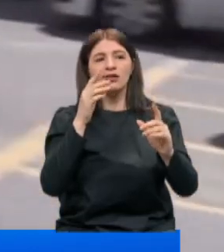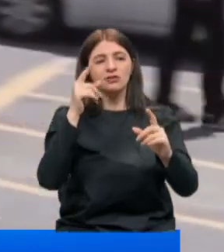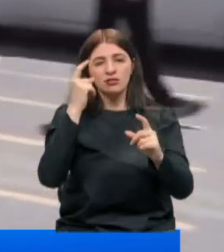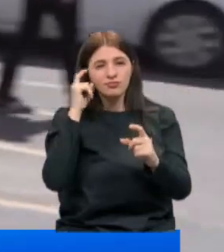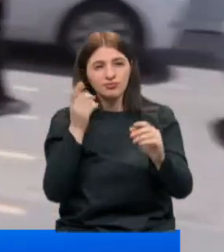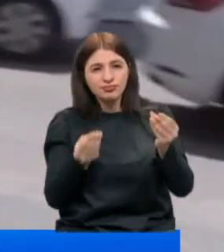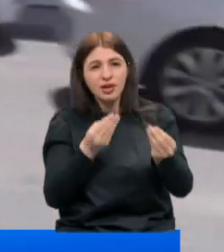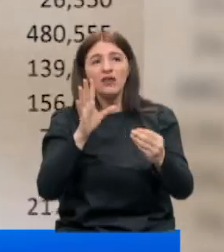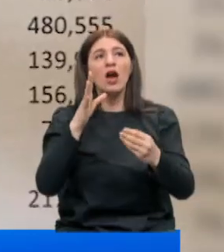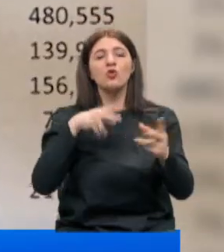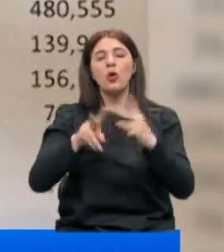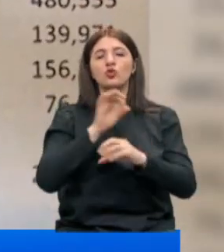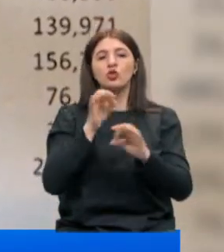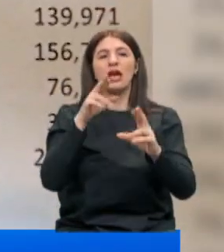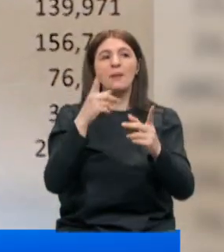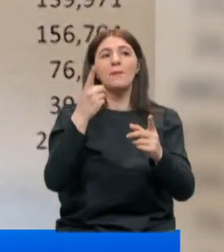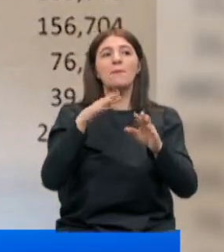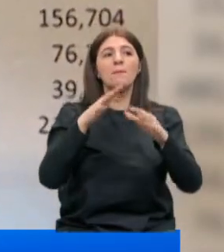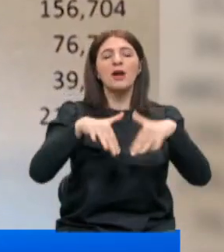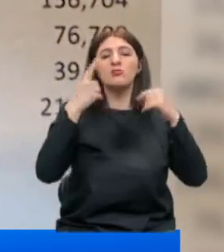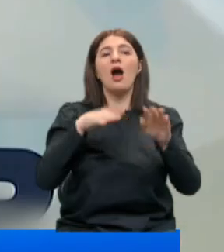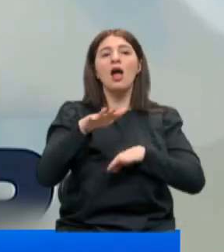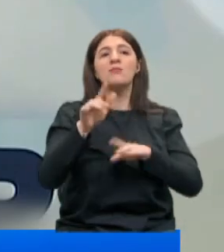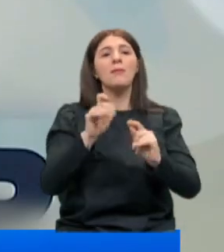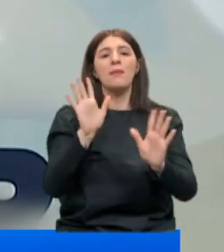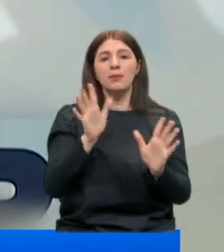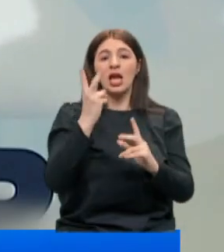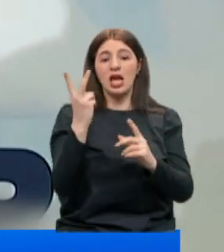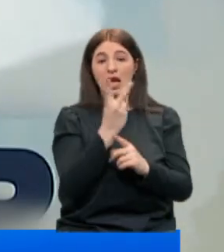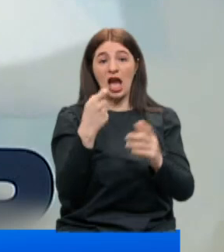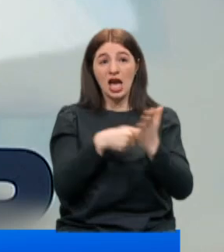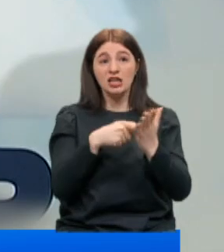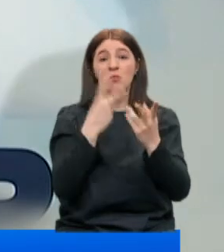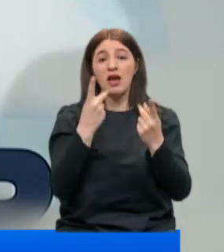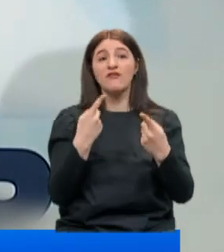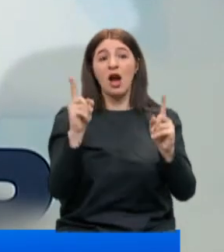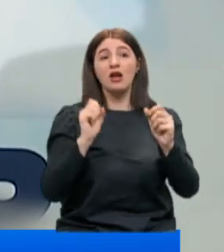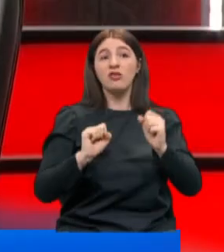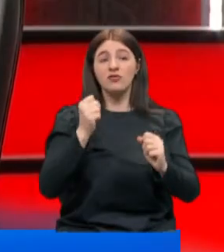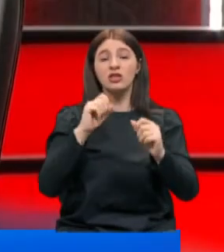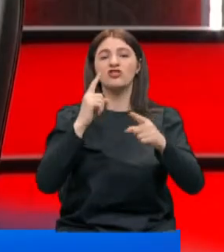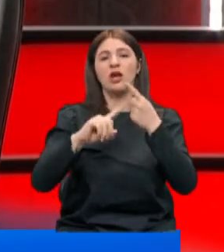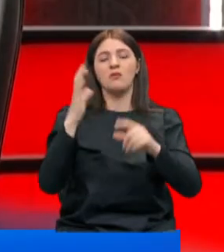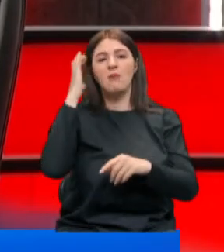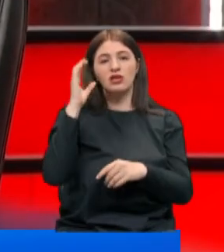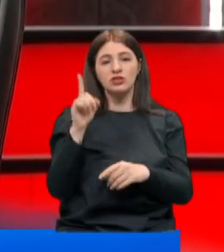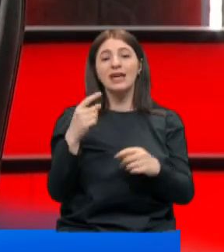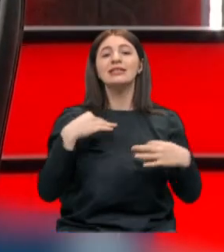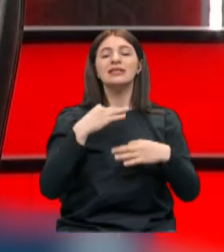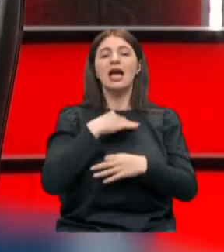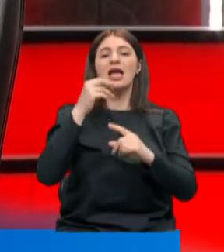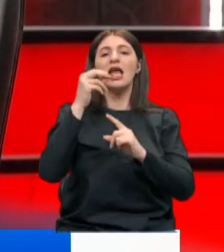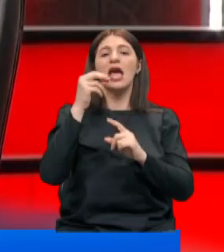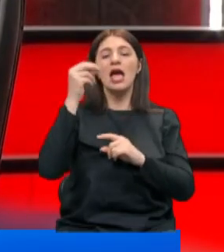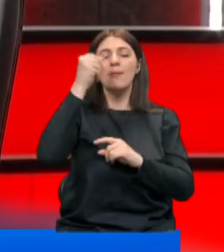iddialara karşı pekcanlı ilgili mecliste bir adım atılmaması iki isim iki tavır siyasetin sıcak başlığı Sayın İmamoğlu'na